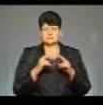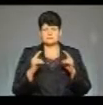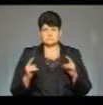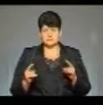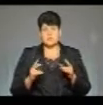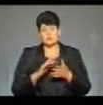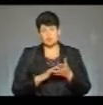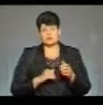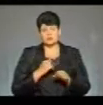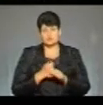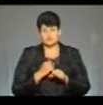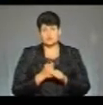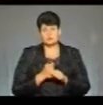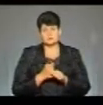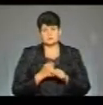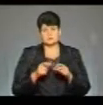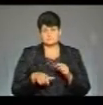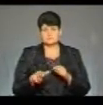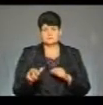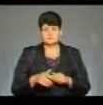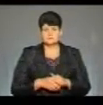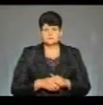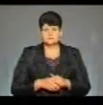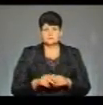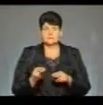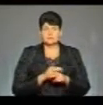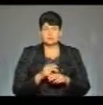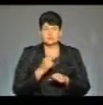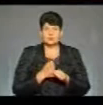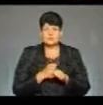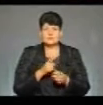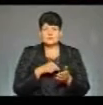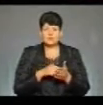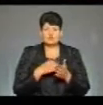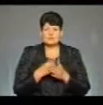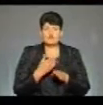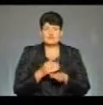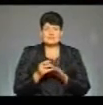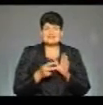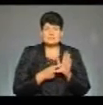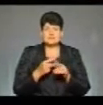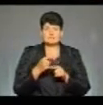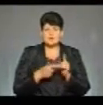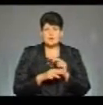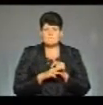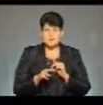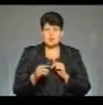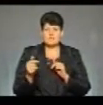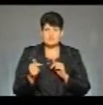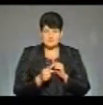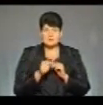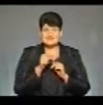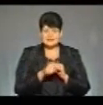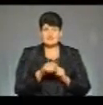тоді роботи на самому шляхопроводі. На ремонтні роботи з міського бюджету виділили 7,5 мільйонів гривень. З